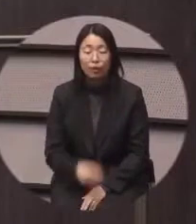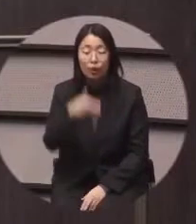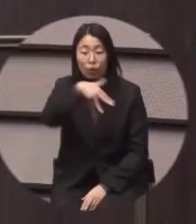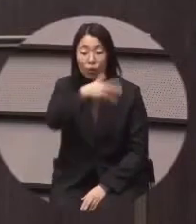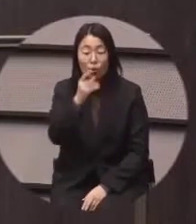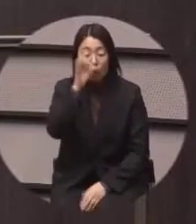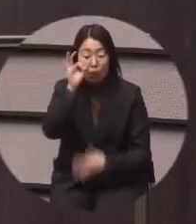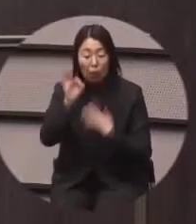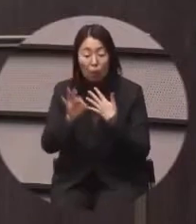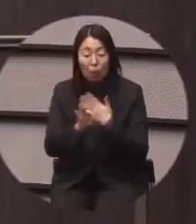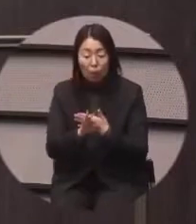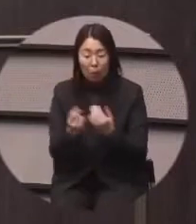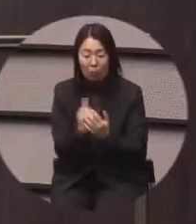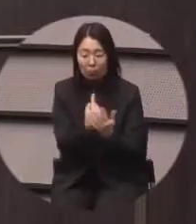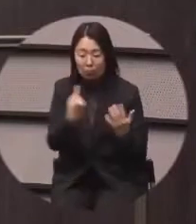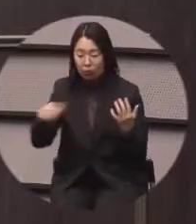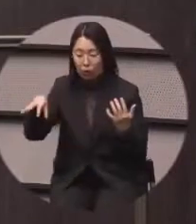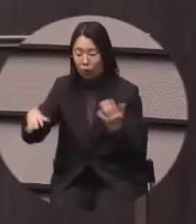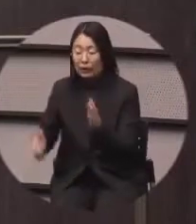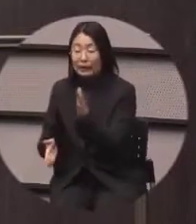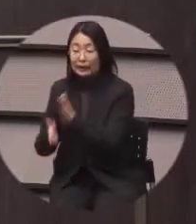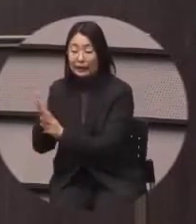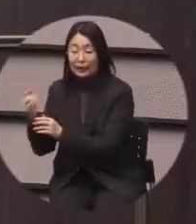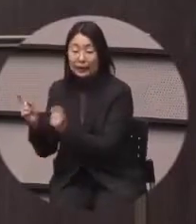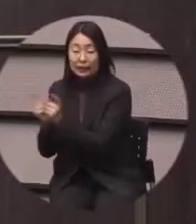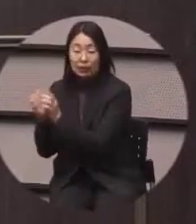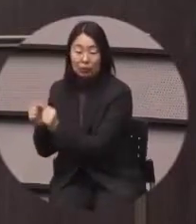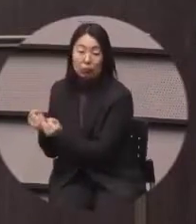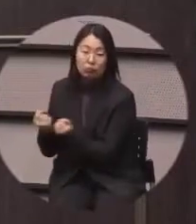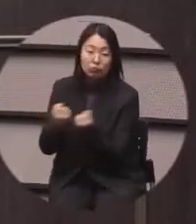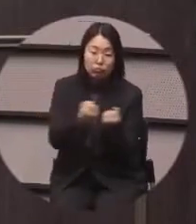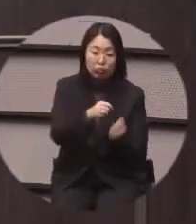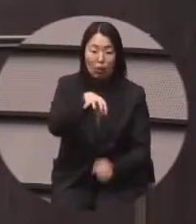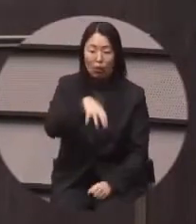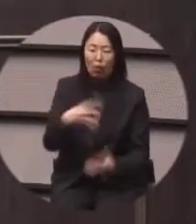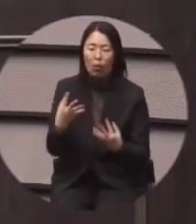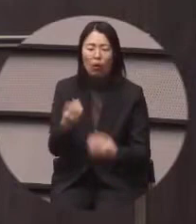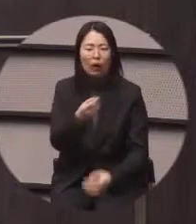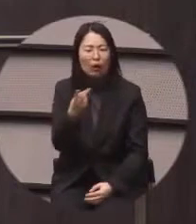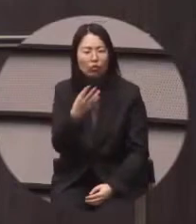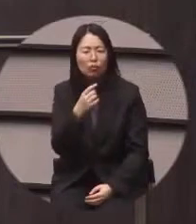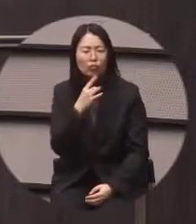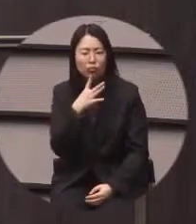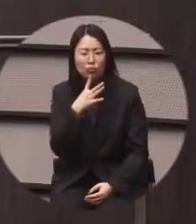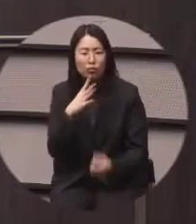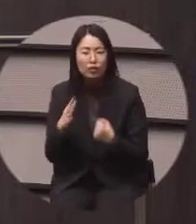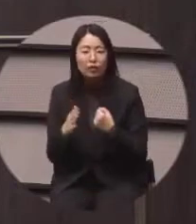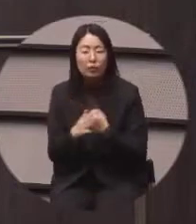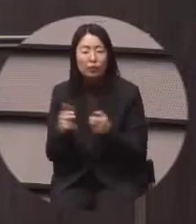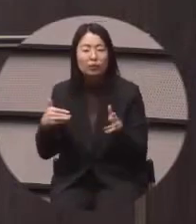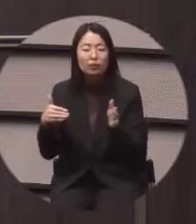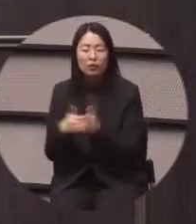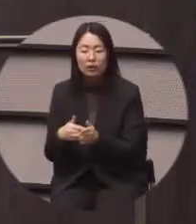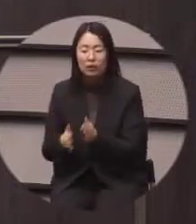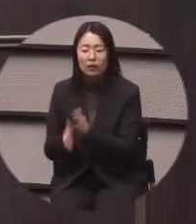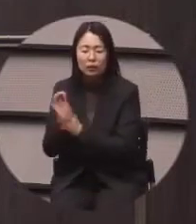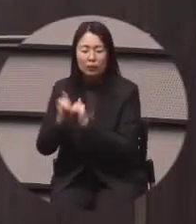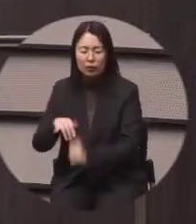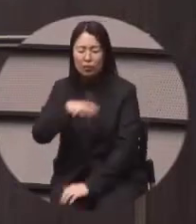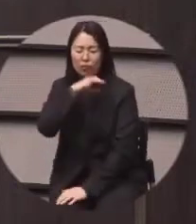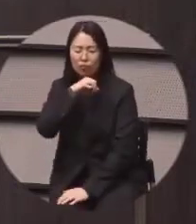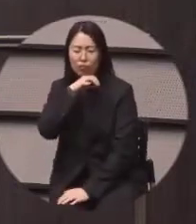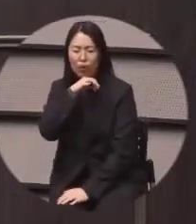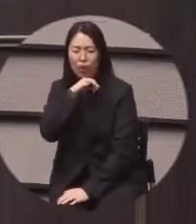초월읍의 경우에도 외곽 지역에서 시내로 직접 운행하는 노선은 극히 일부에 지나지 않아 현재까지도 주민들께서